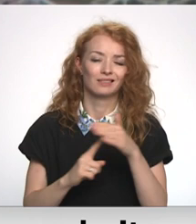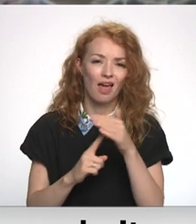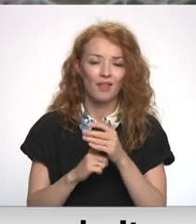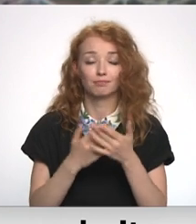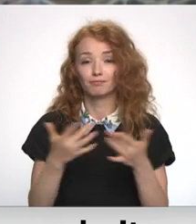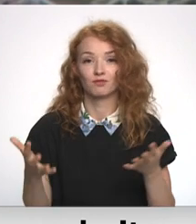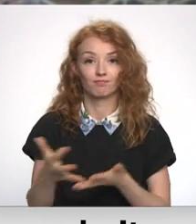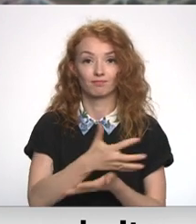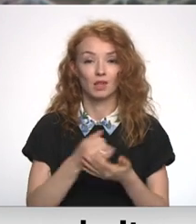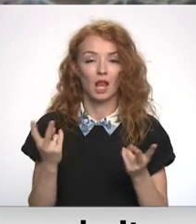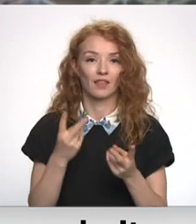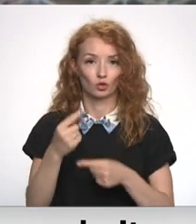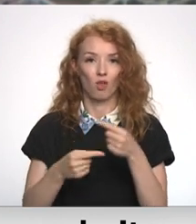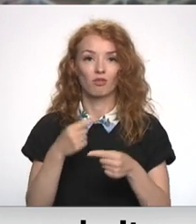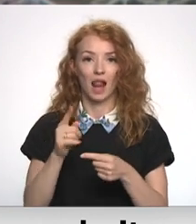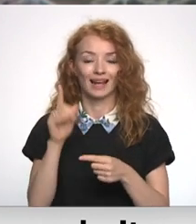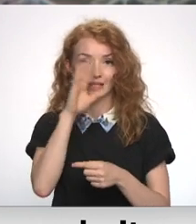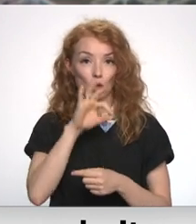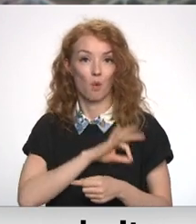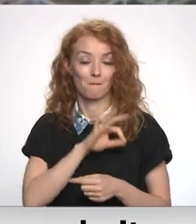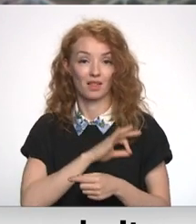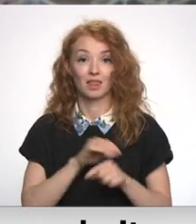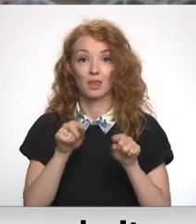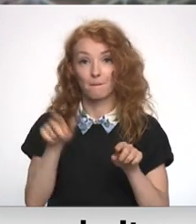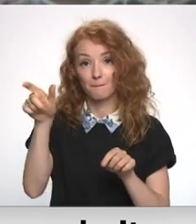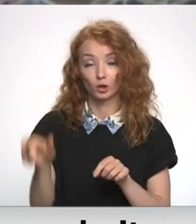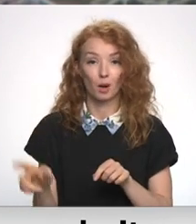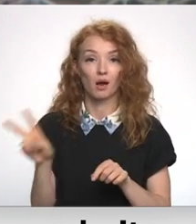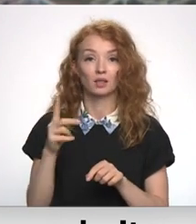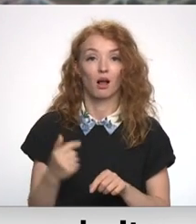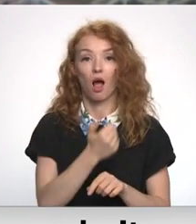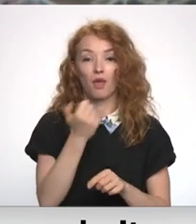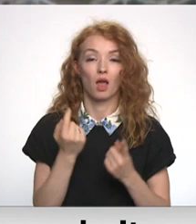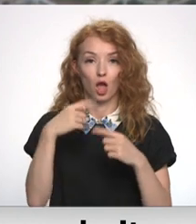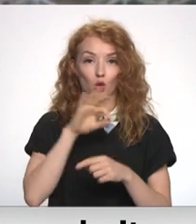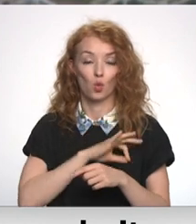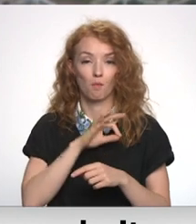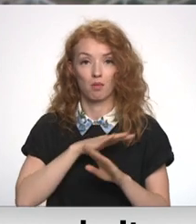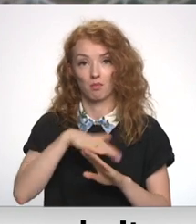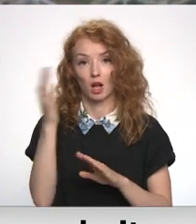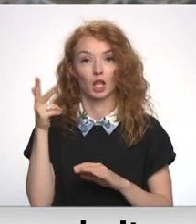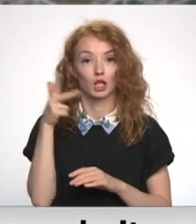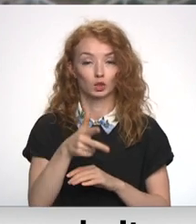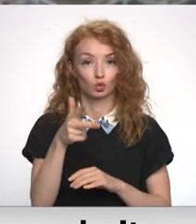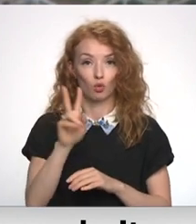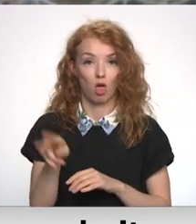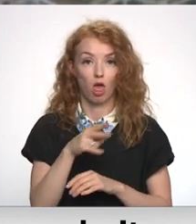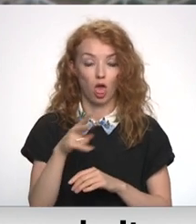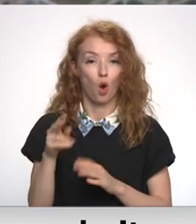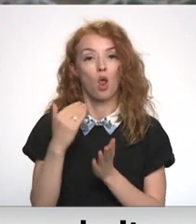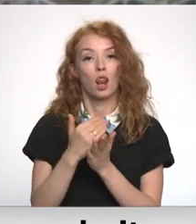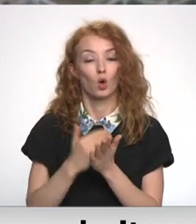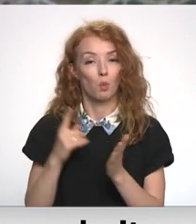ir jau tradicionāla piepelnīšanās iespēja. Tām personām, kuras gada laikā nopelna vairāk par 3000 eiro, likums